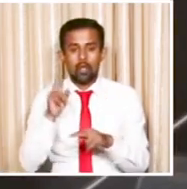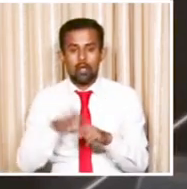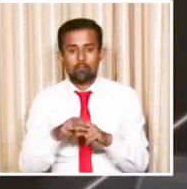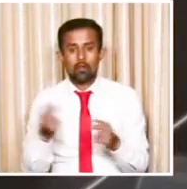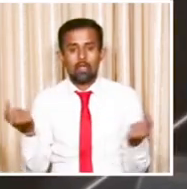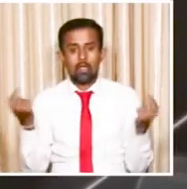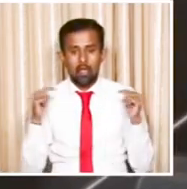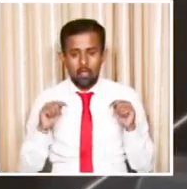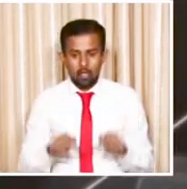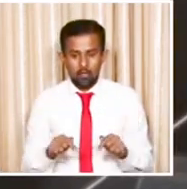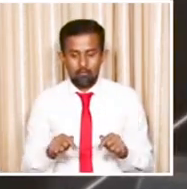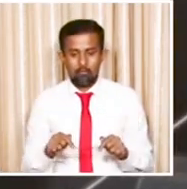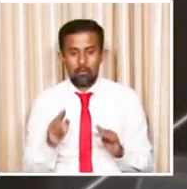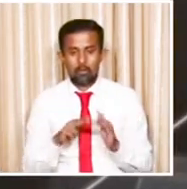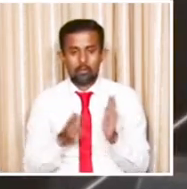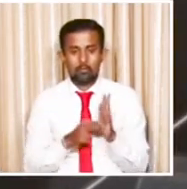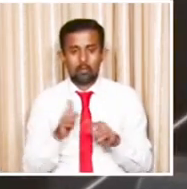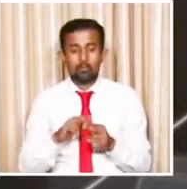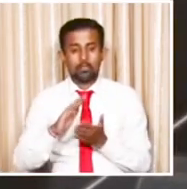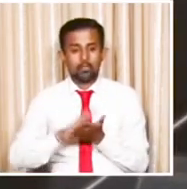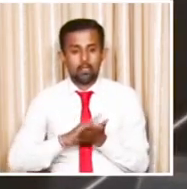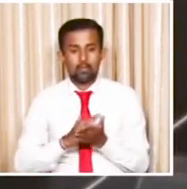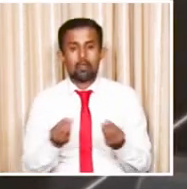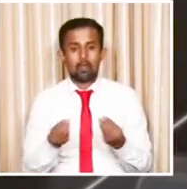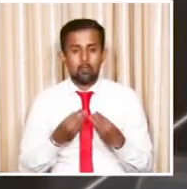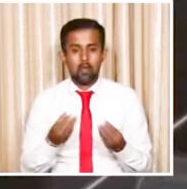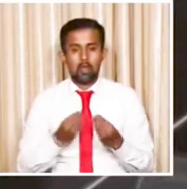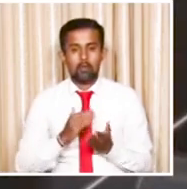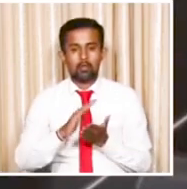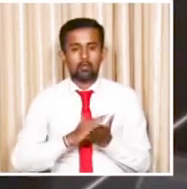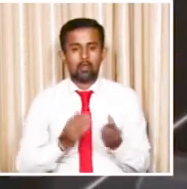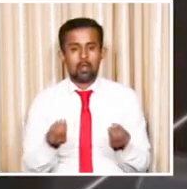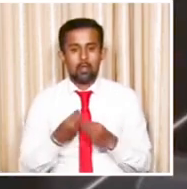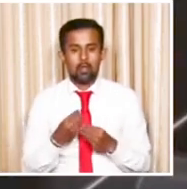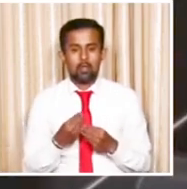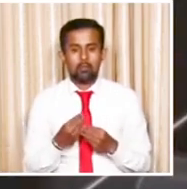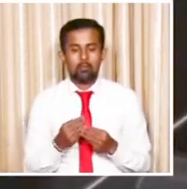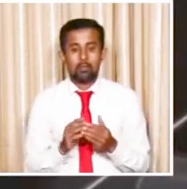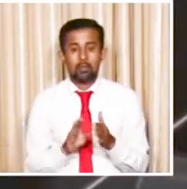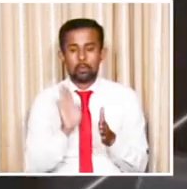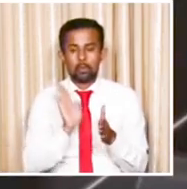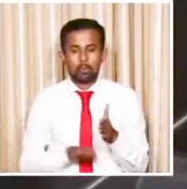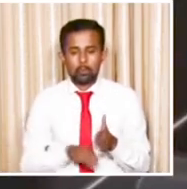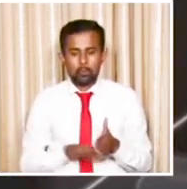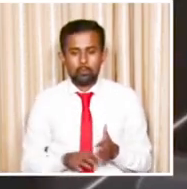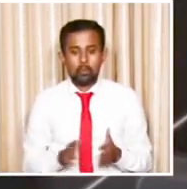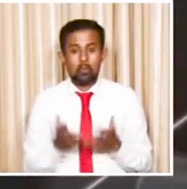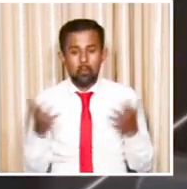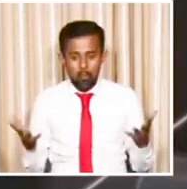ඇවිල්ලා ජාත්‍යන්තර මූල්‍ය අරමුදලේ සහන හම්බෙනකොට ඒ අයගේ සහයෝගය හම්බෙනකොට කප්පාදු කිරීම රසක් තියෙනවා කියලා